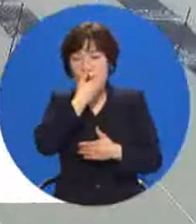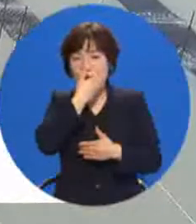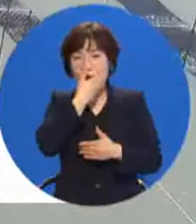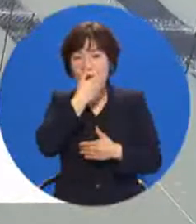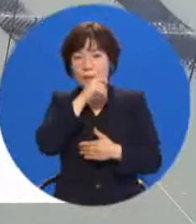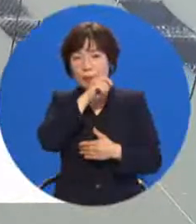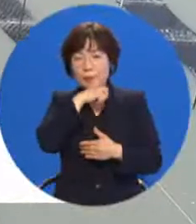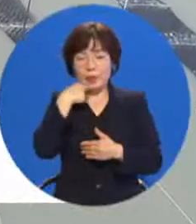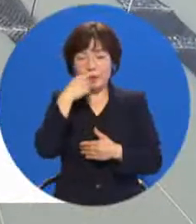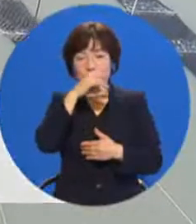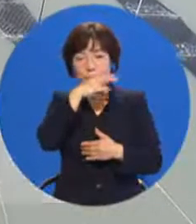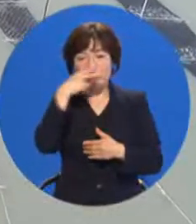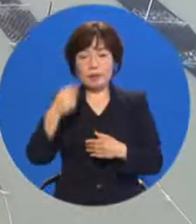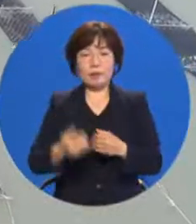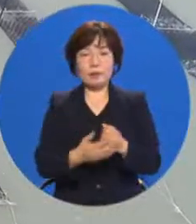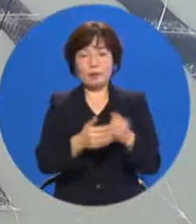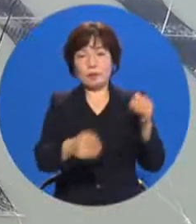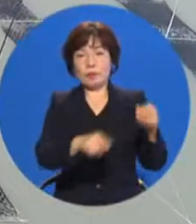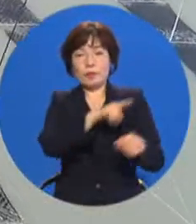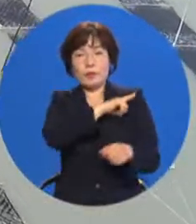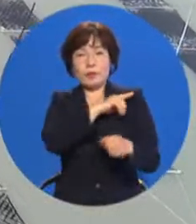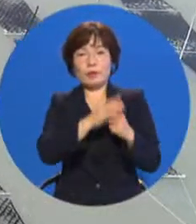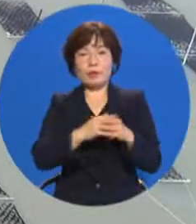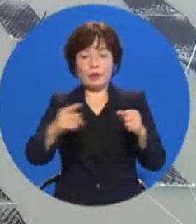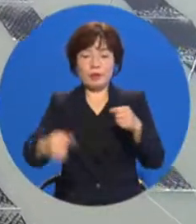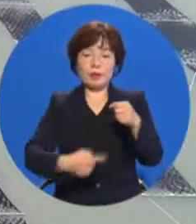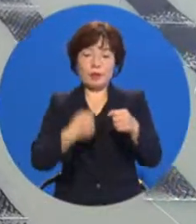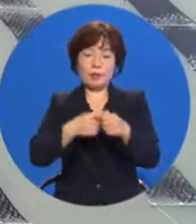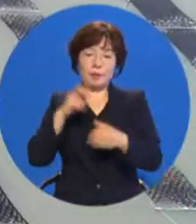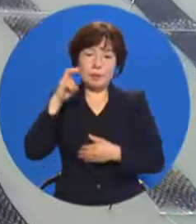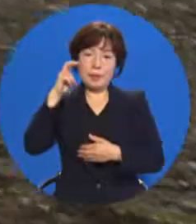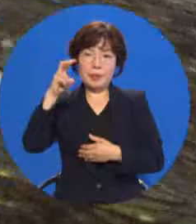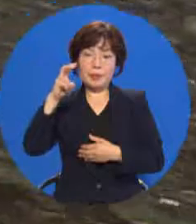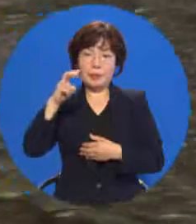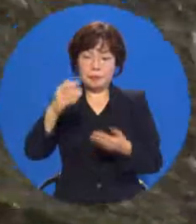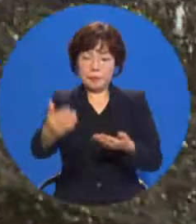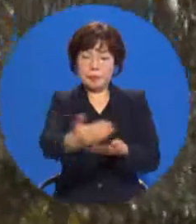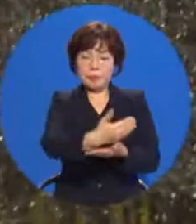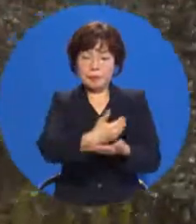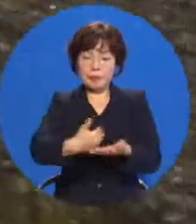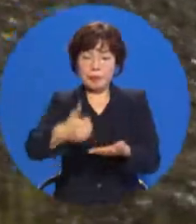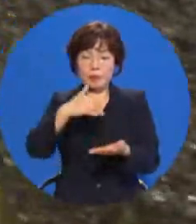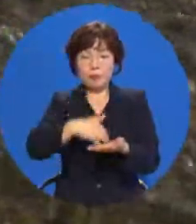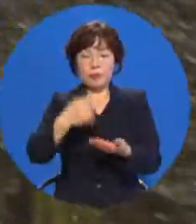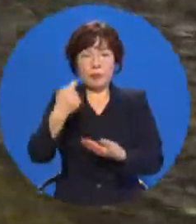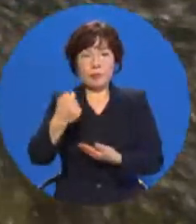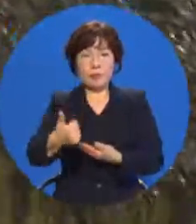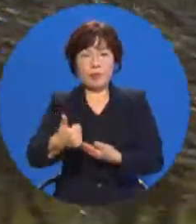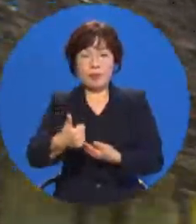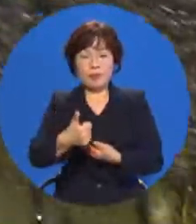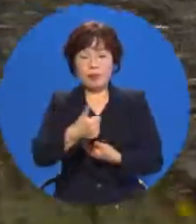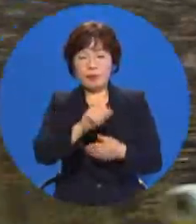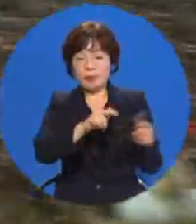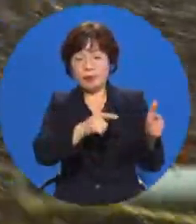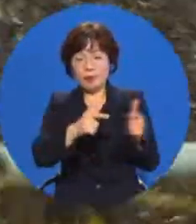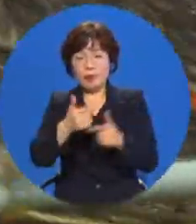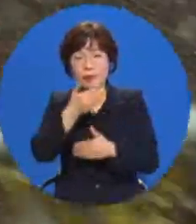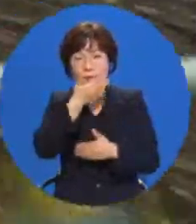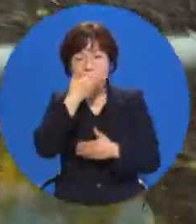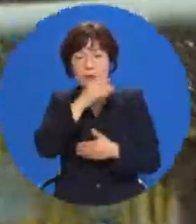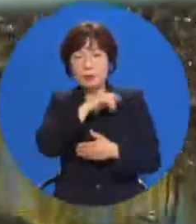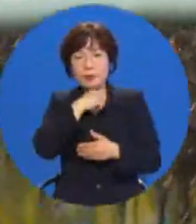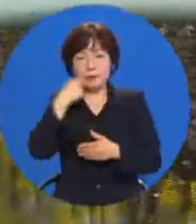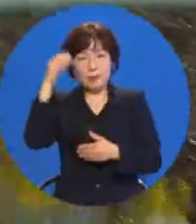우수하며 곱창김은 1년에 20여일밖에 나오지 않고 생산량도 적어서 미식가들은 이때만을